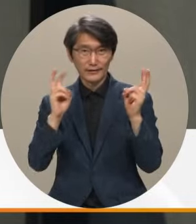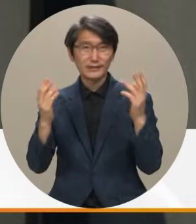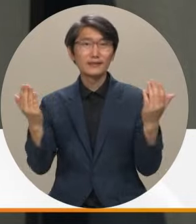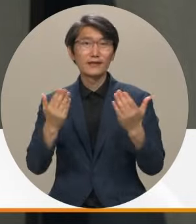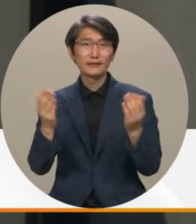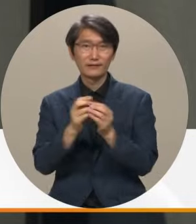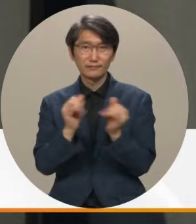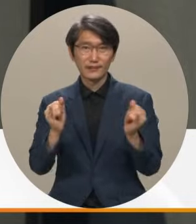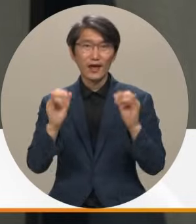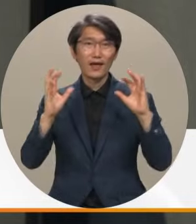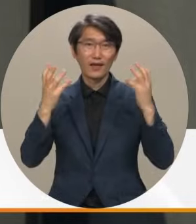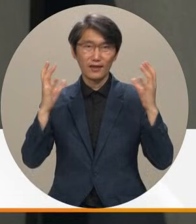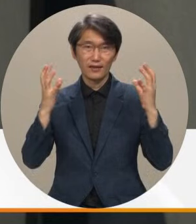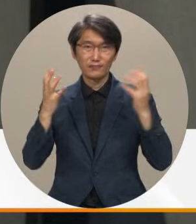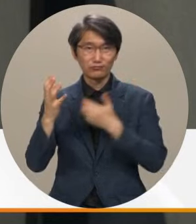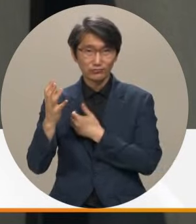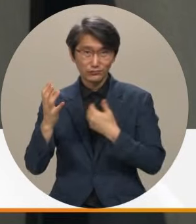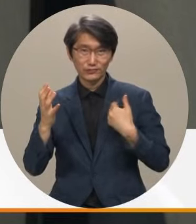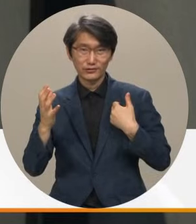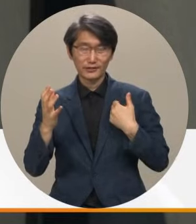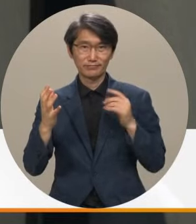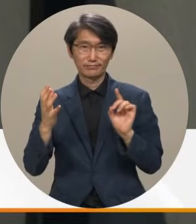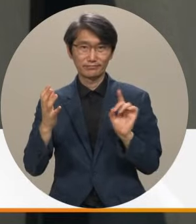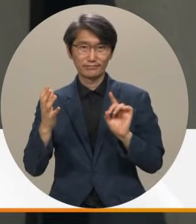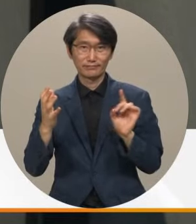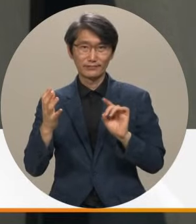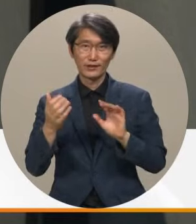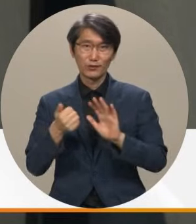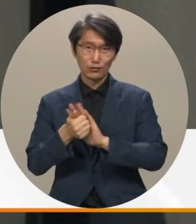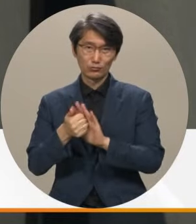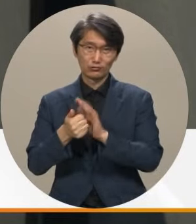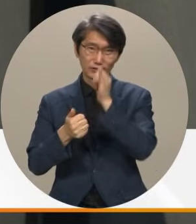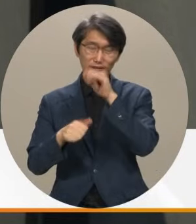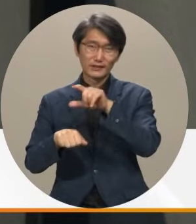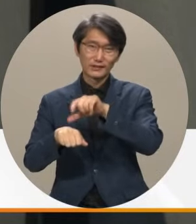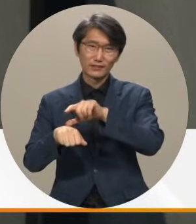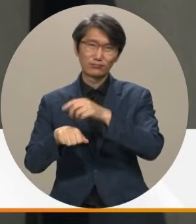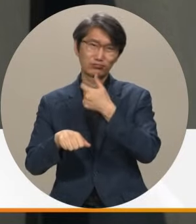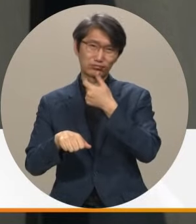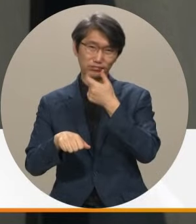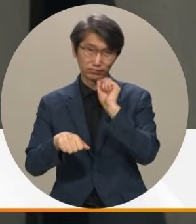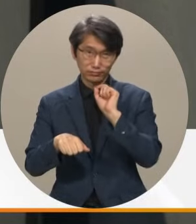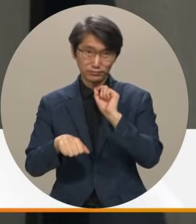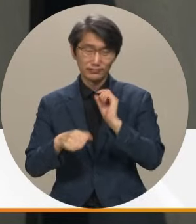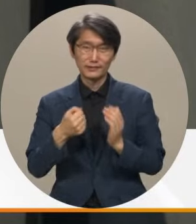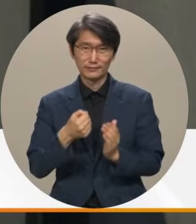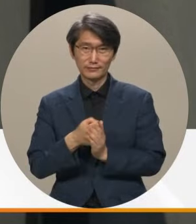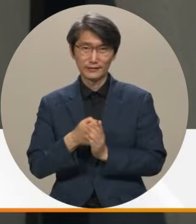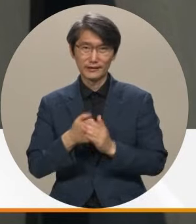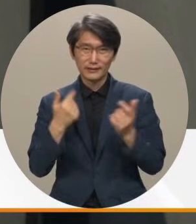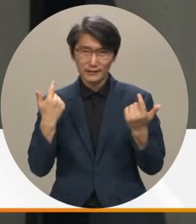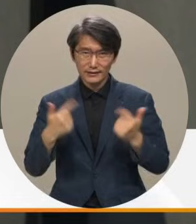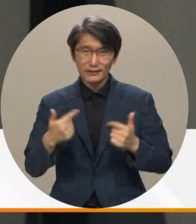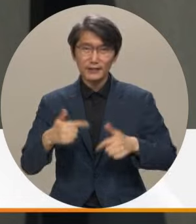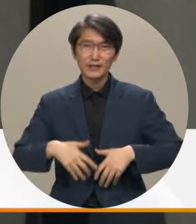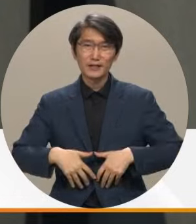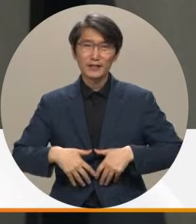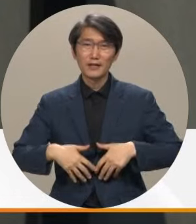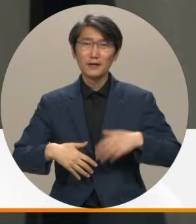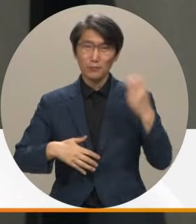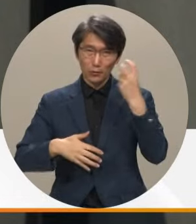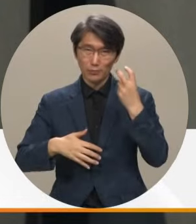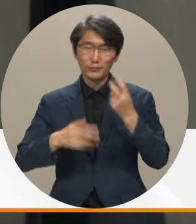분들이 아이들을 충분히 그 돌볼 수 있는 시간이 굉장히 부족하거든요. 그래서 이제 늘봄 정책이 만들어지고